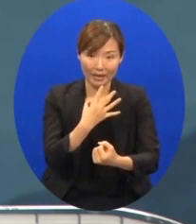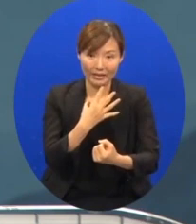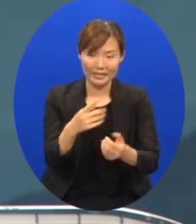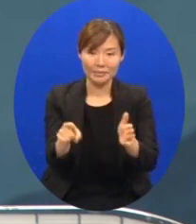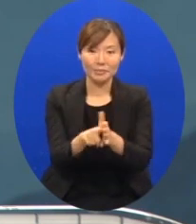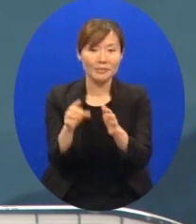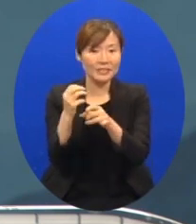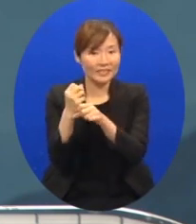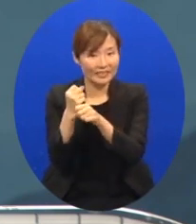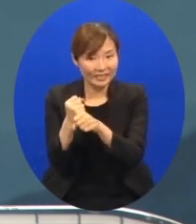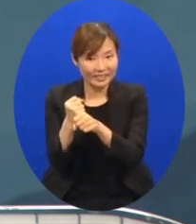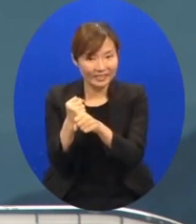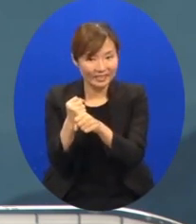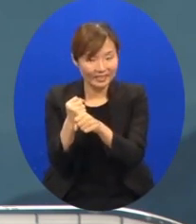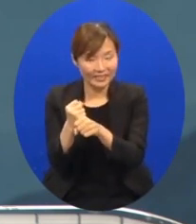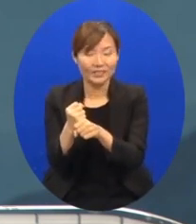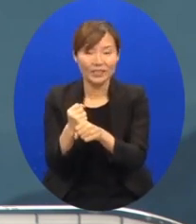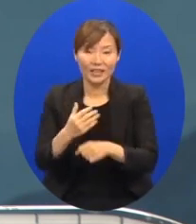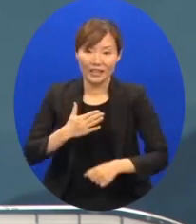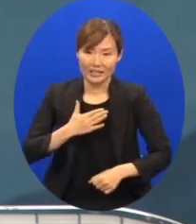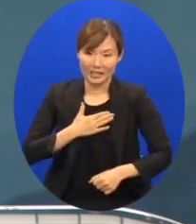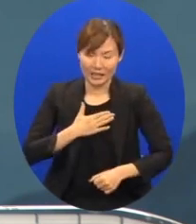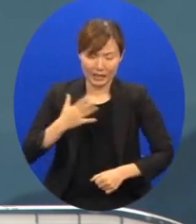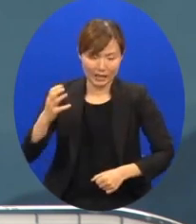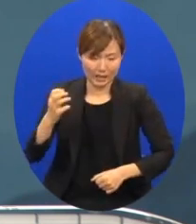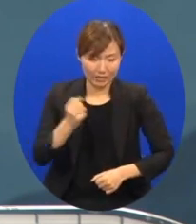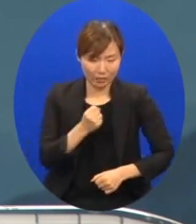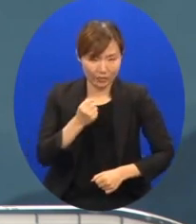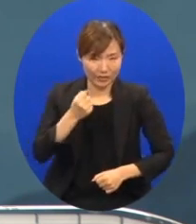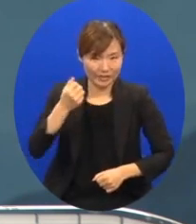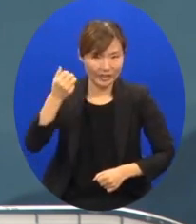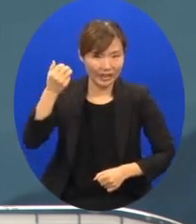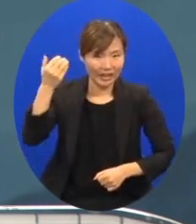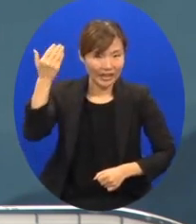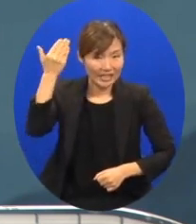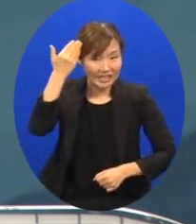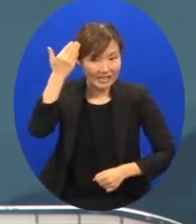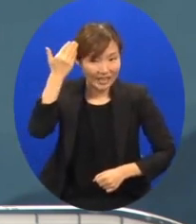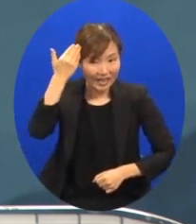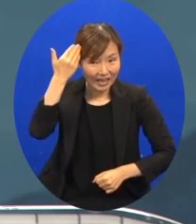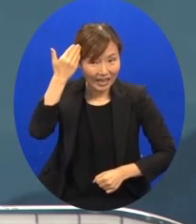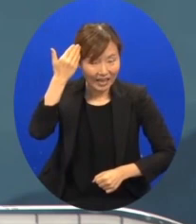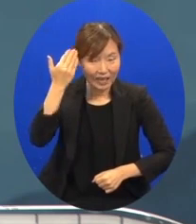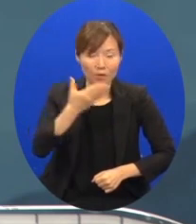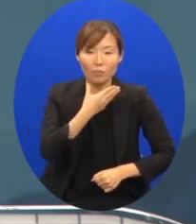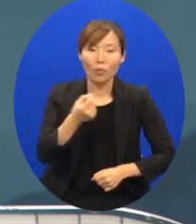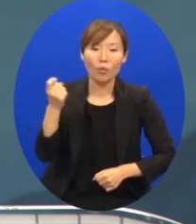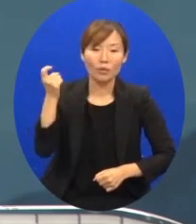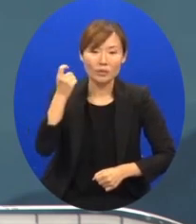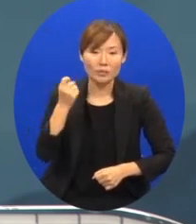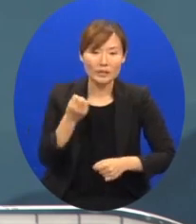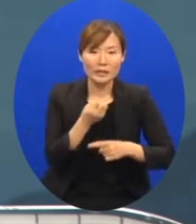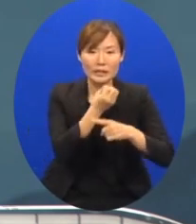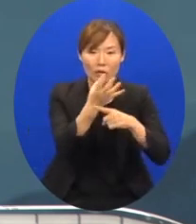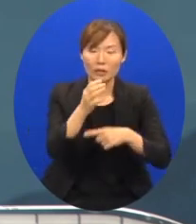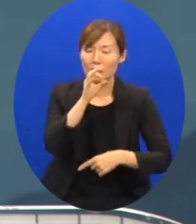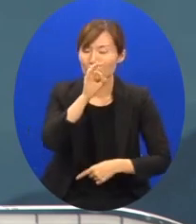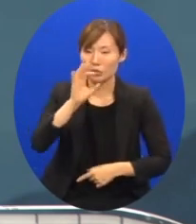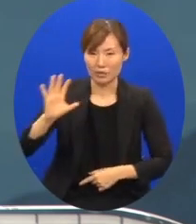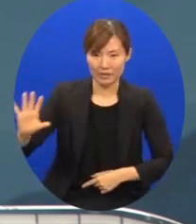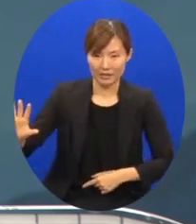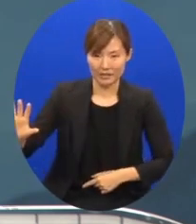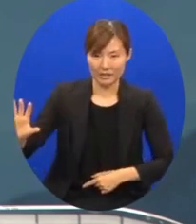왜냐하면 자기가 가지고 있는 지혜로 복음이 전해질 수 없다는 사실을 너무나 분명히 않았기